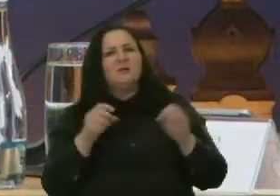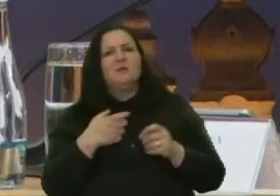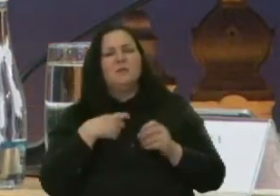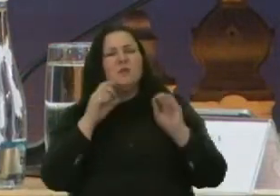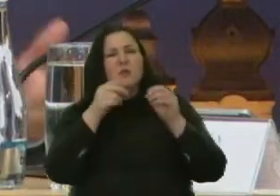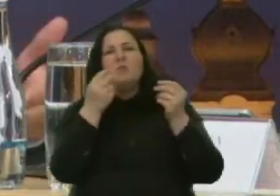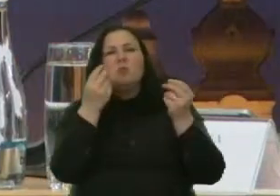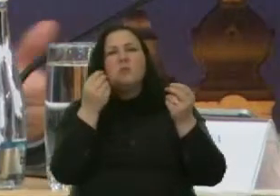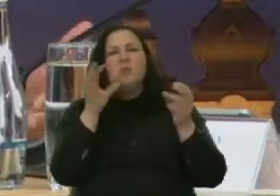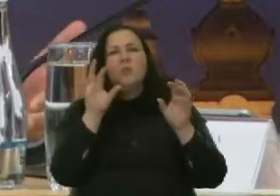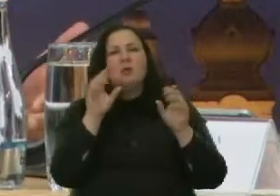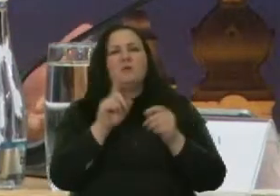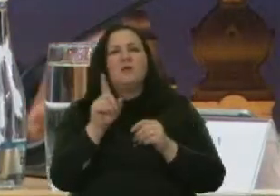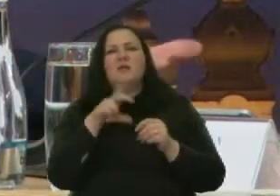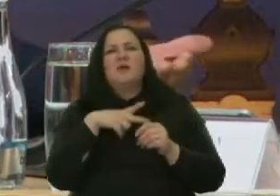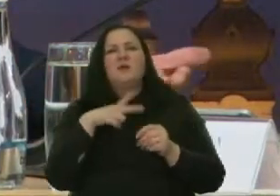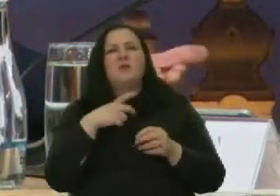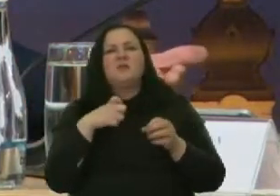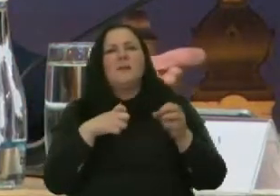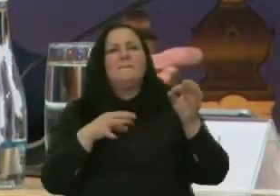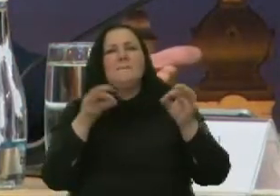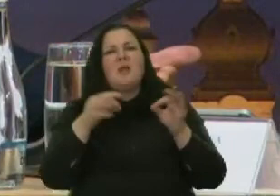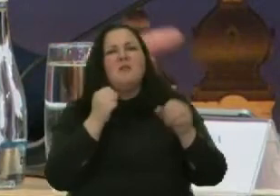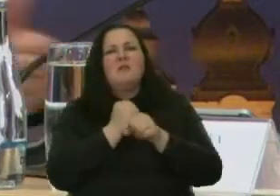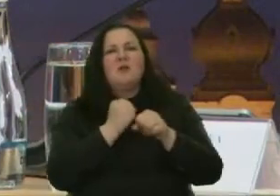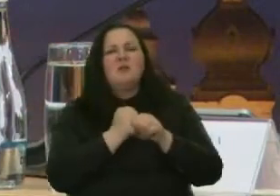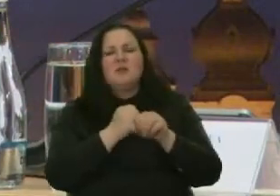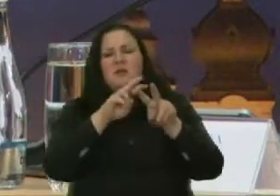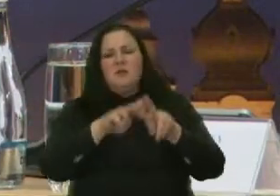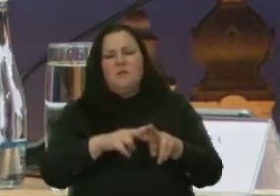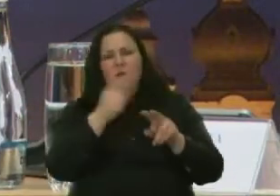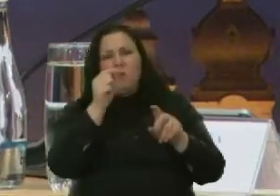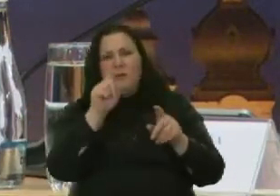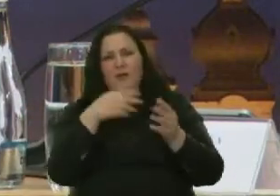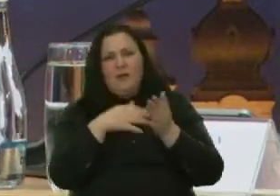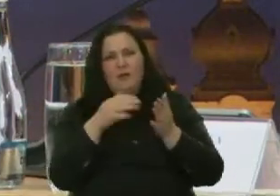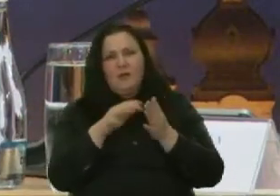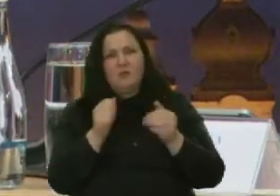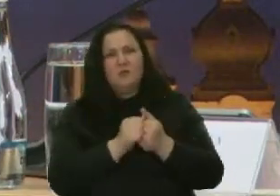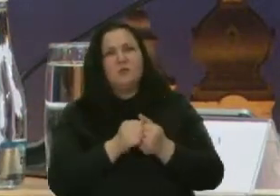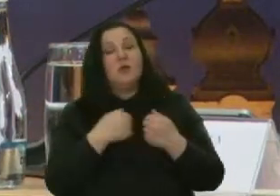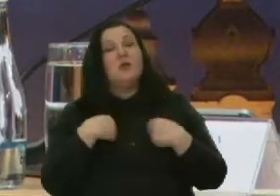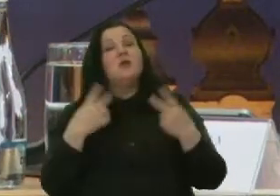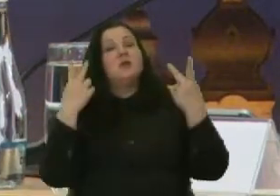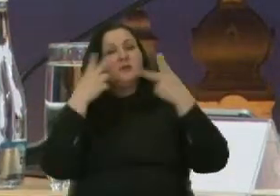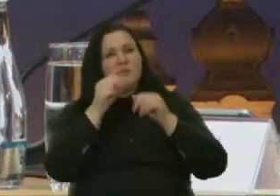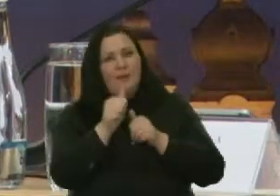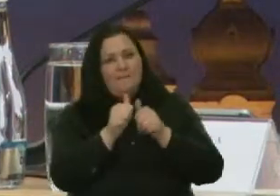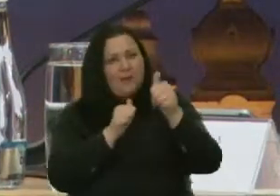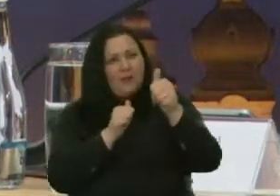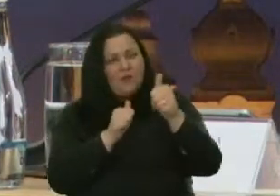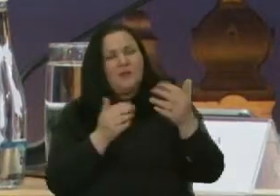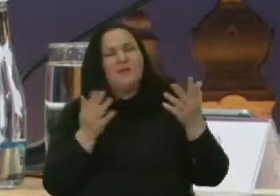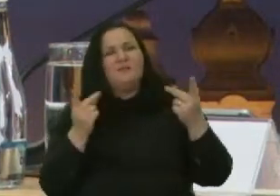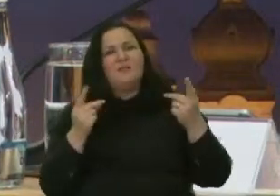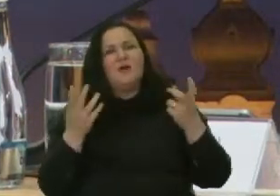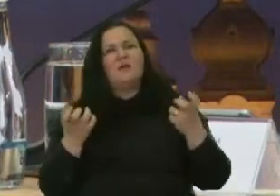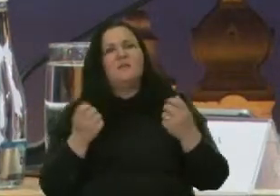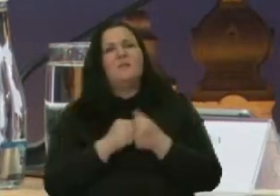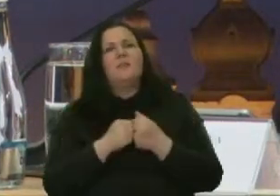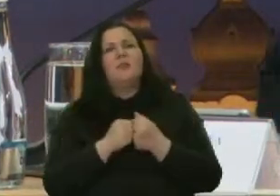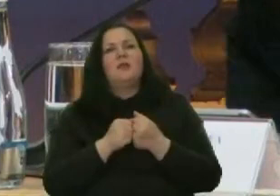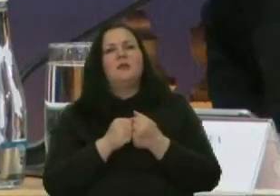bani mulți dar dacă nu ai procedurile făcute stai cu banii necheltuiți Deci î înțelegem prioritatea Suntem în aceeași linie dar